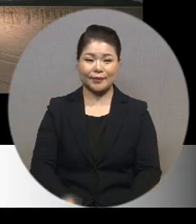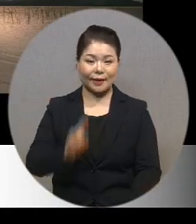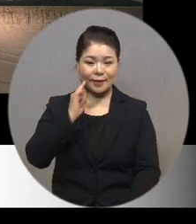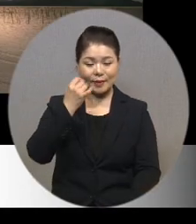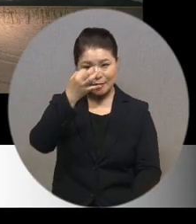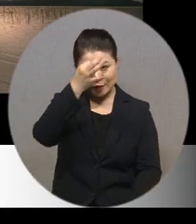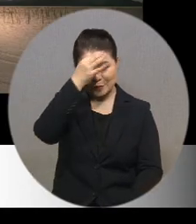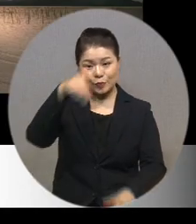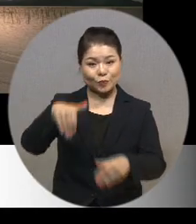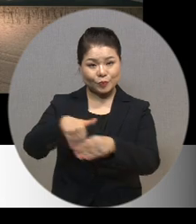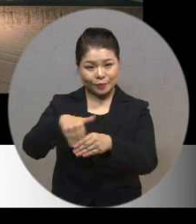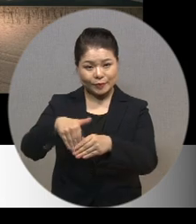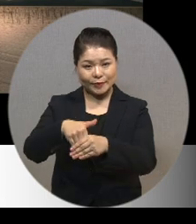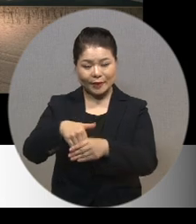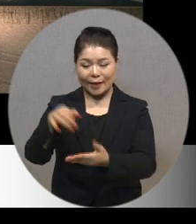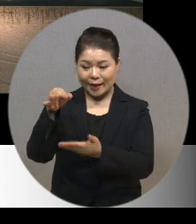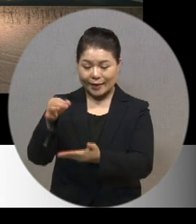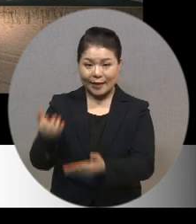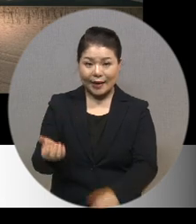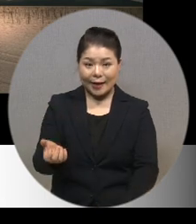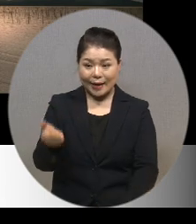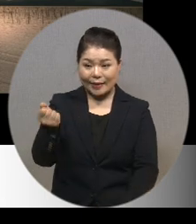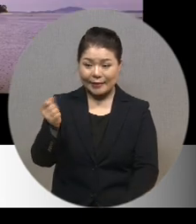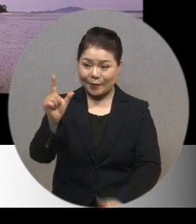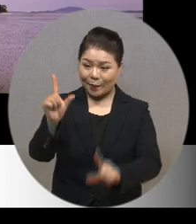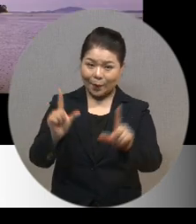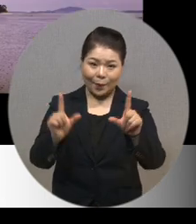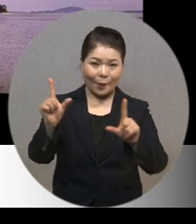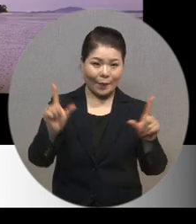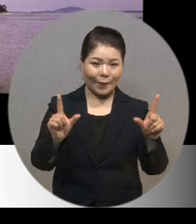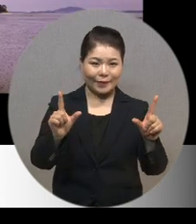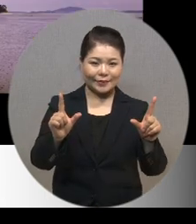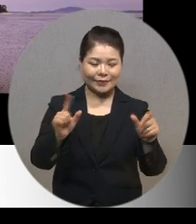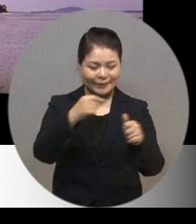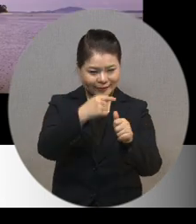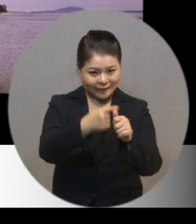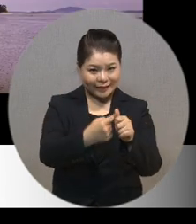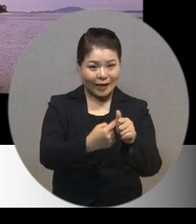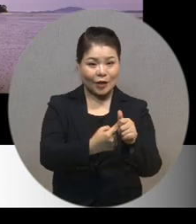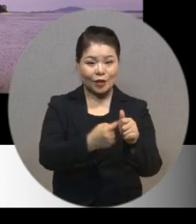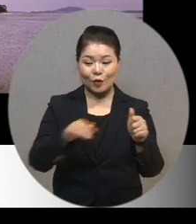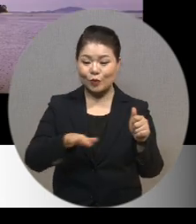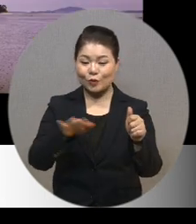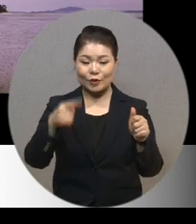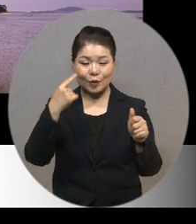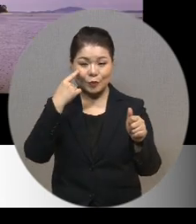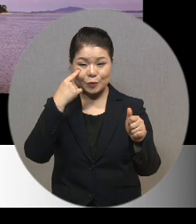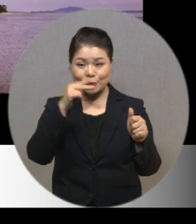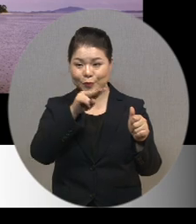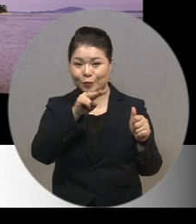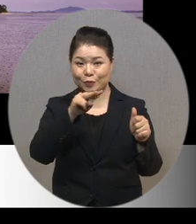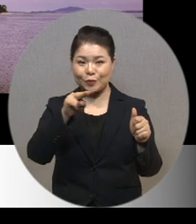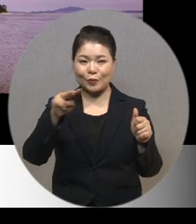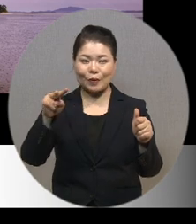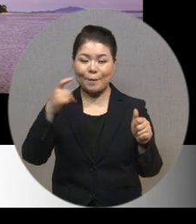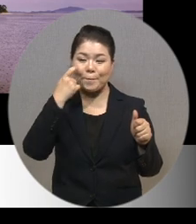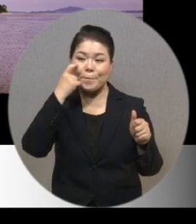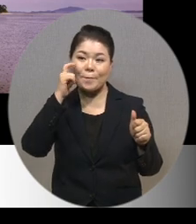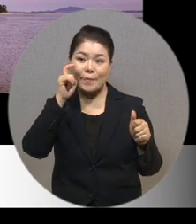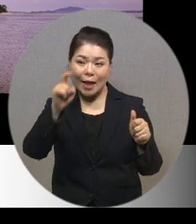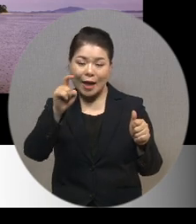예술적, 문화적으로 가치를 가지는 풍경은 하나의 자연이 우리의 시각으로부터 발견된